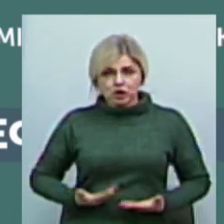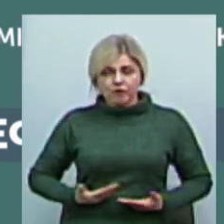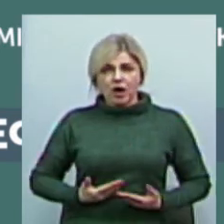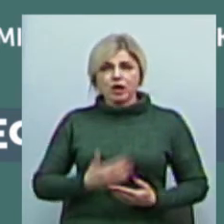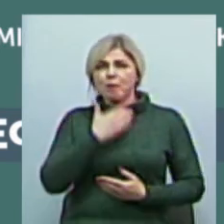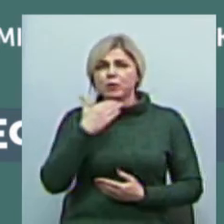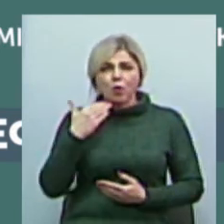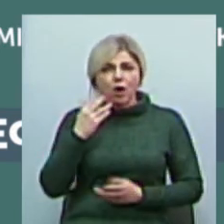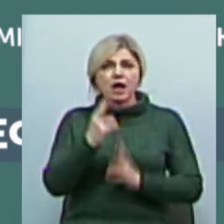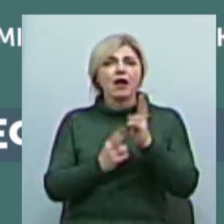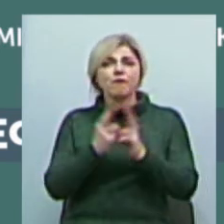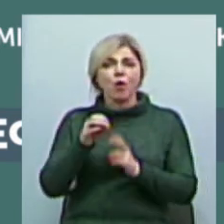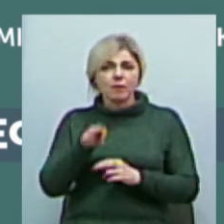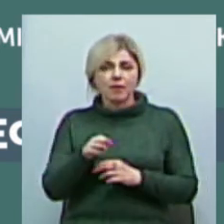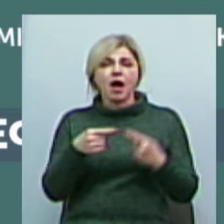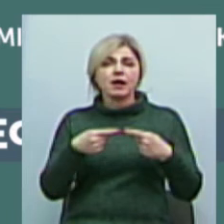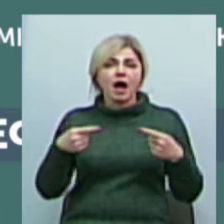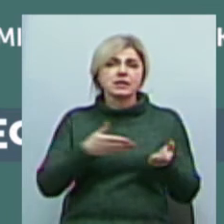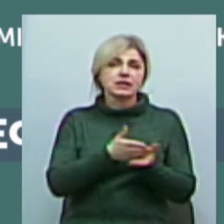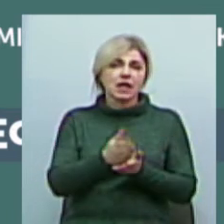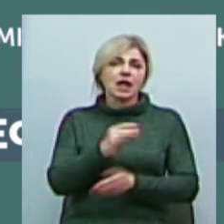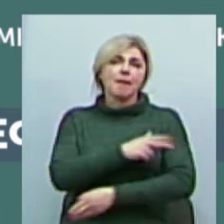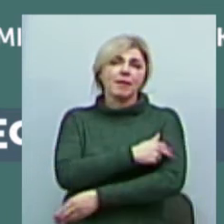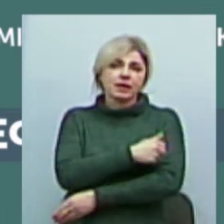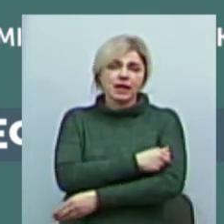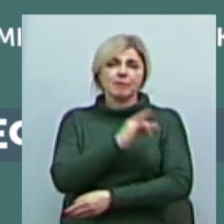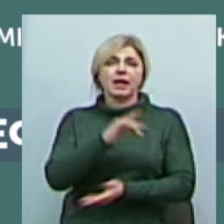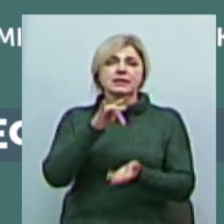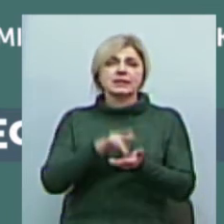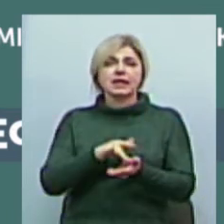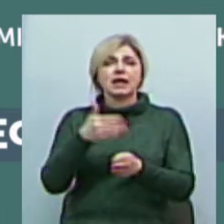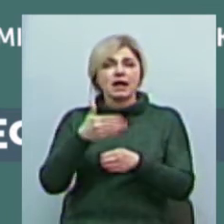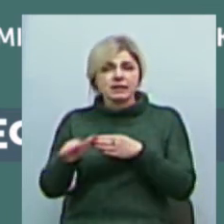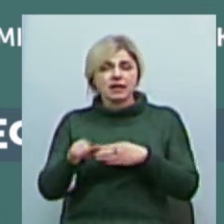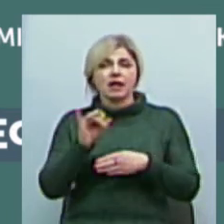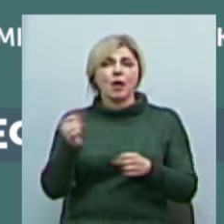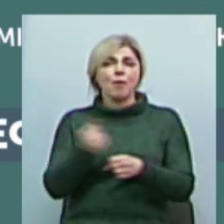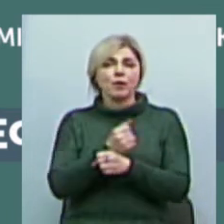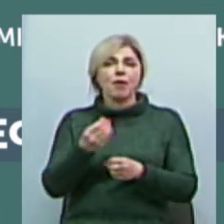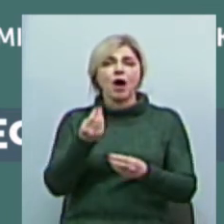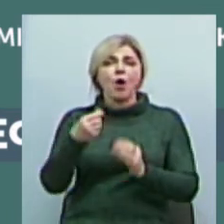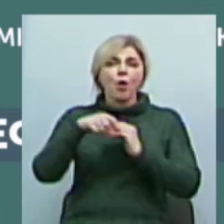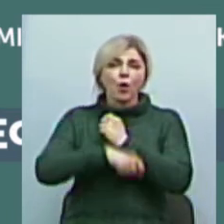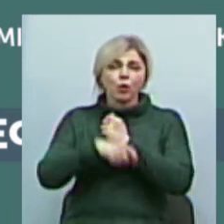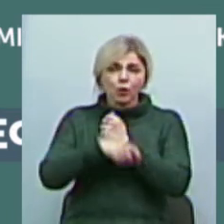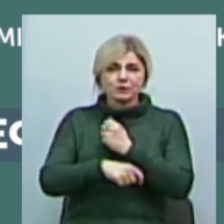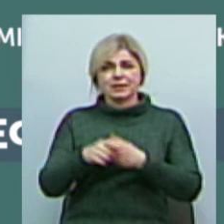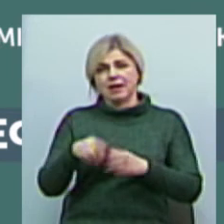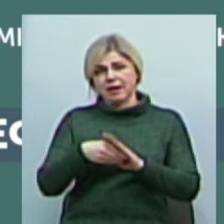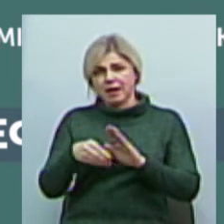багато реформ в різних сферах, і медична децентралізація, боротьба з корупцією, створення відповідних умов